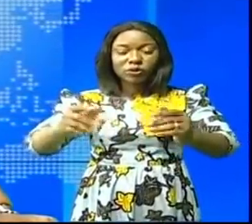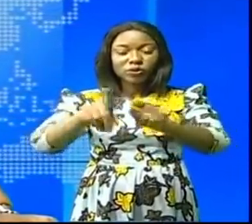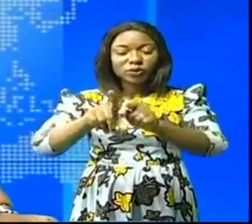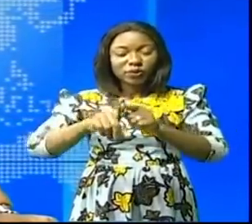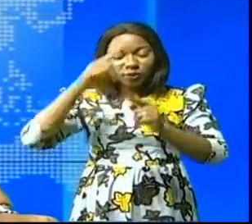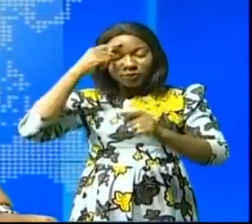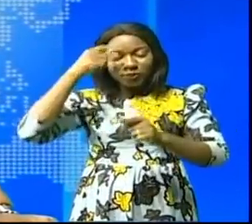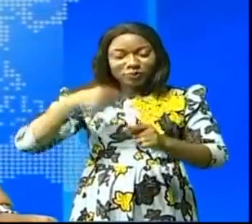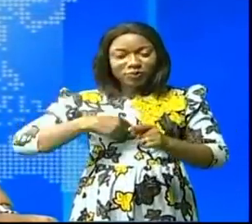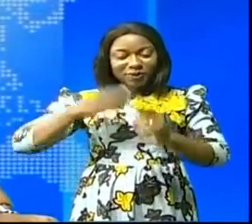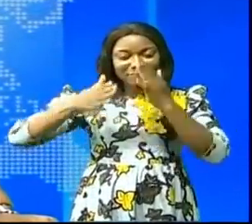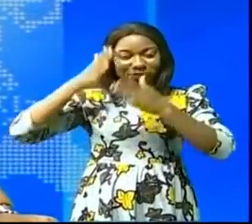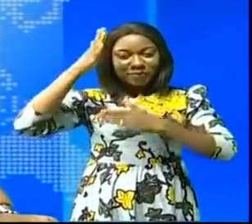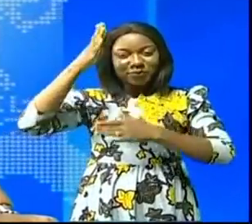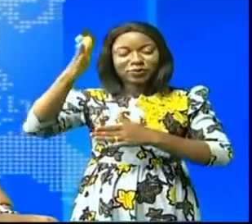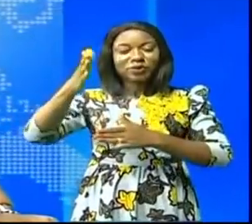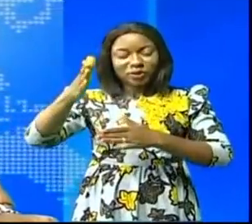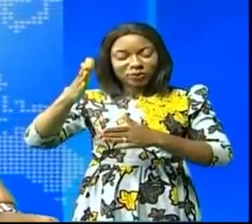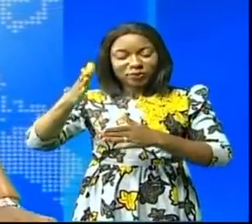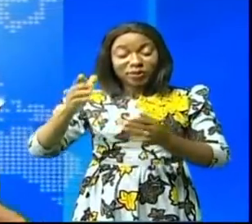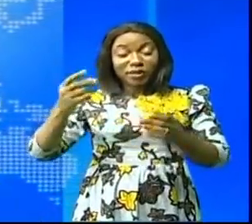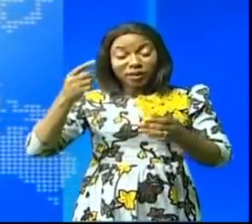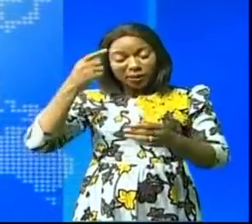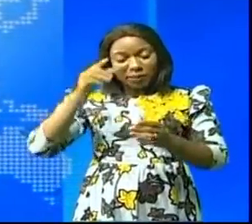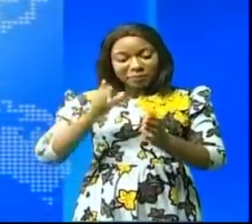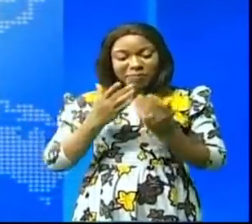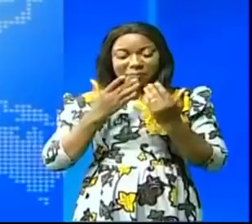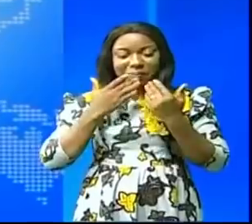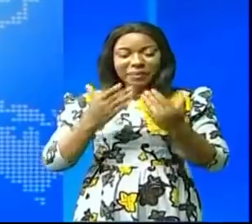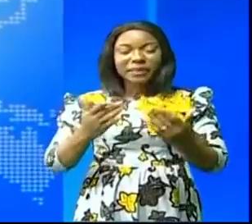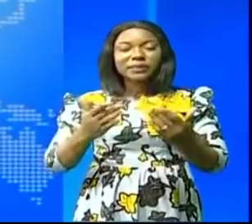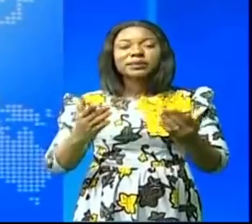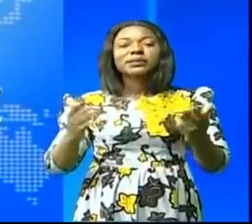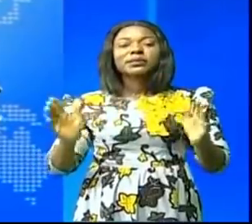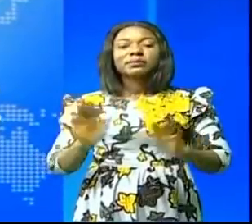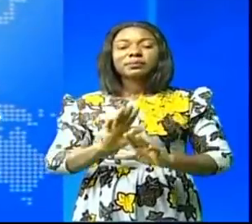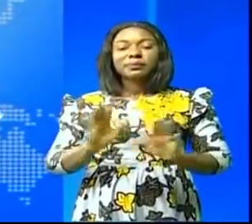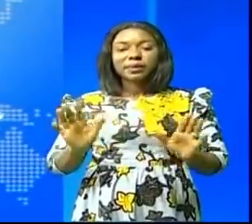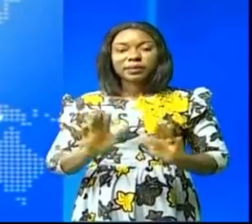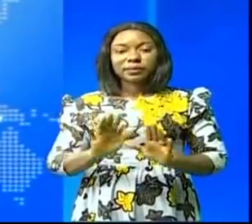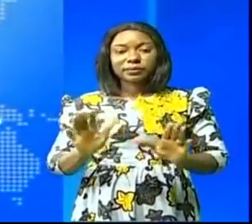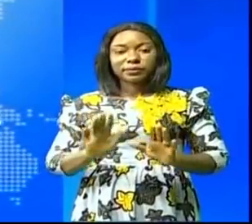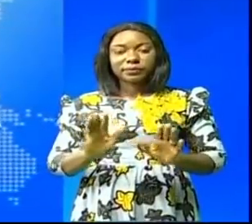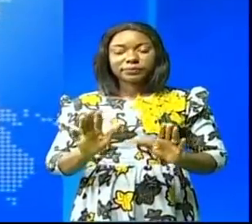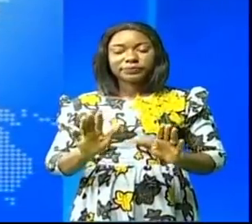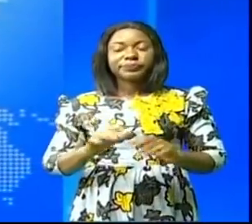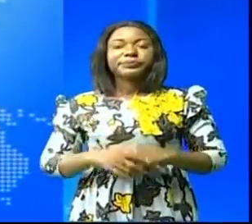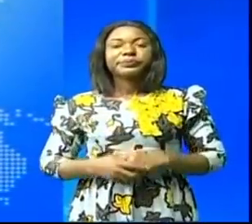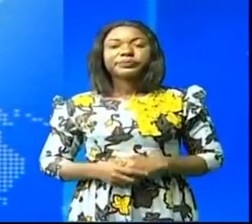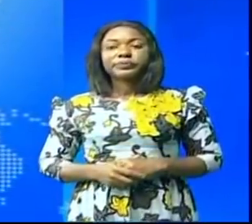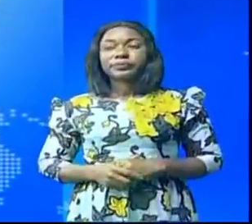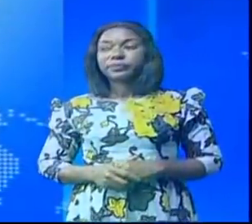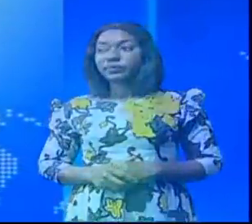23h. Serge Mata, moi je vous retrouve demain à 20h. Inch'Allah. Bonsoir sur vous.